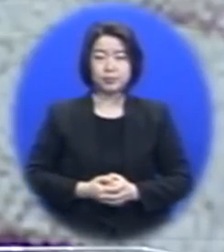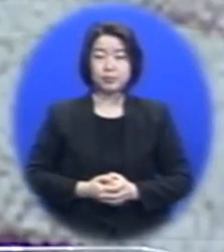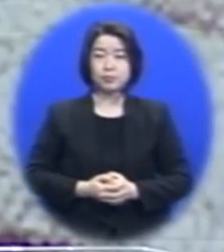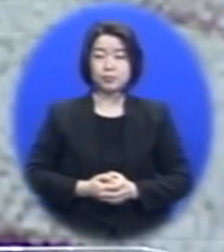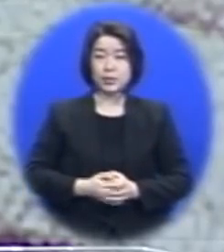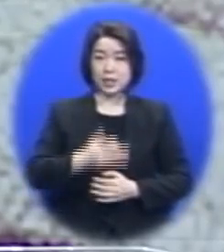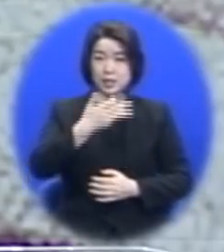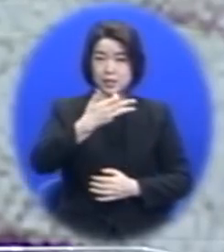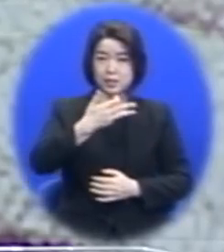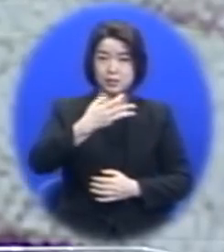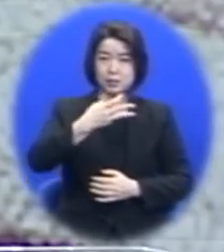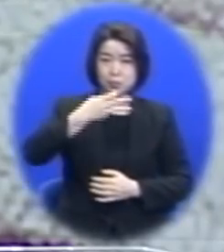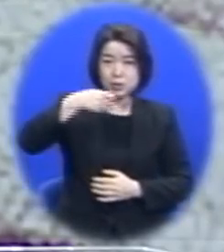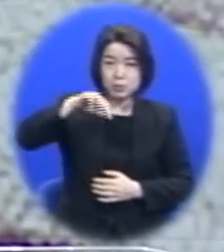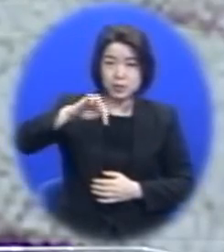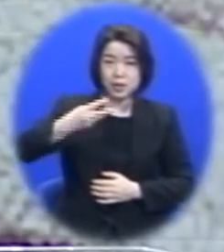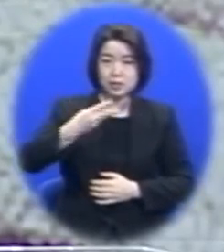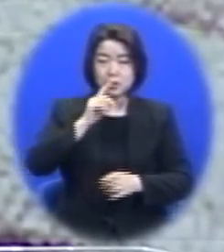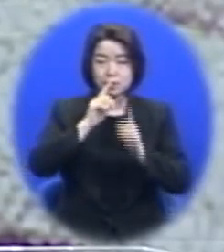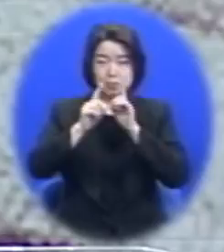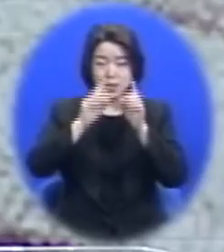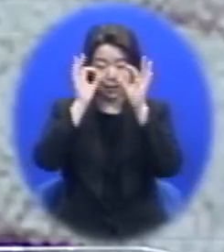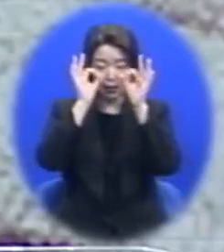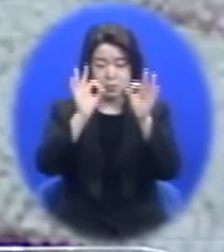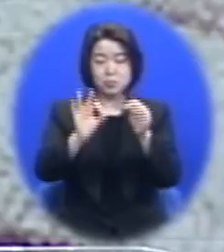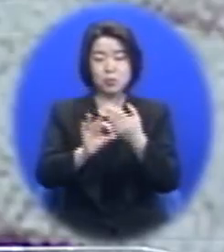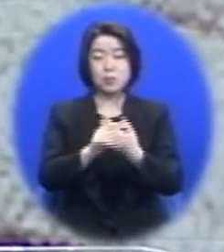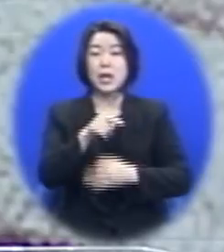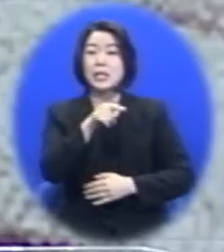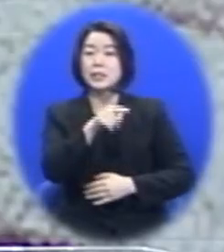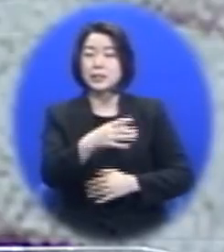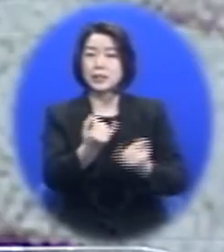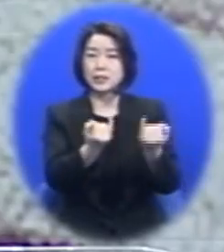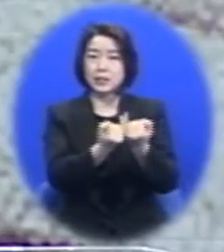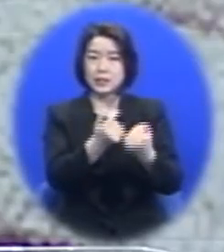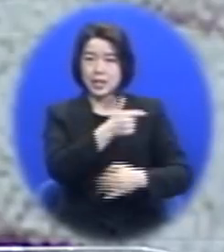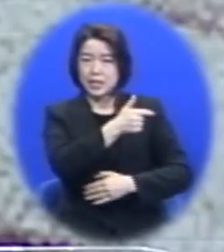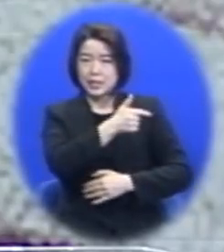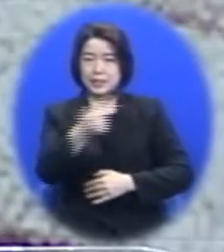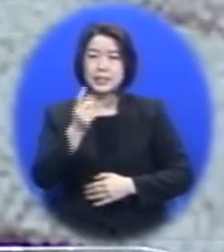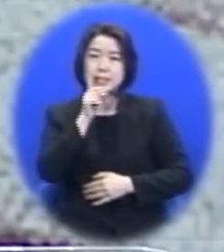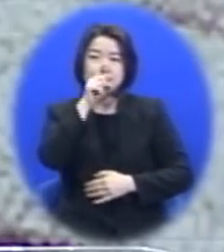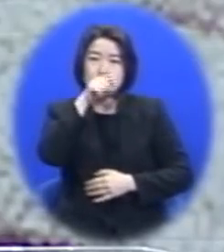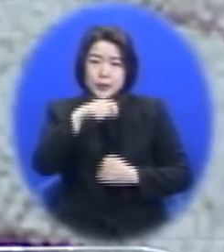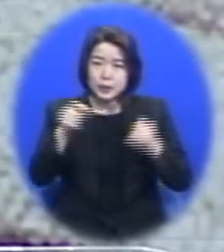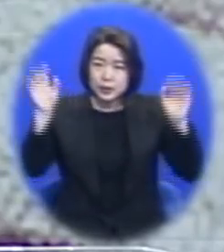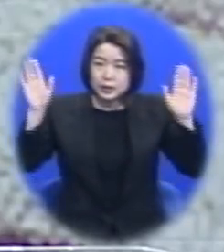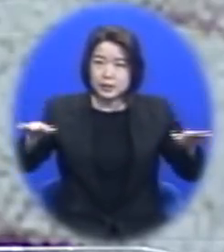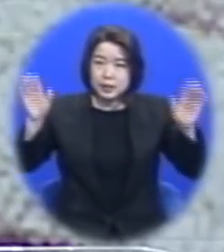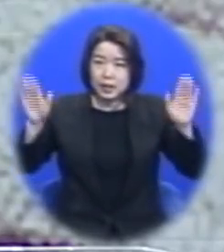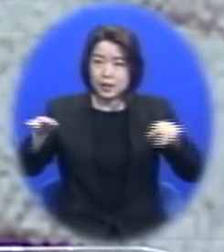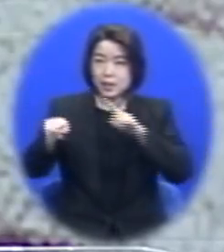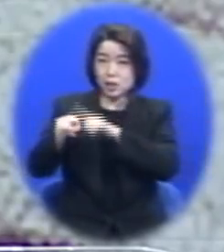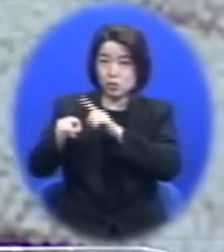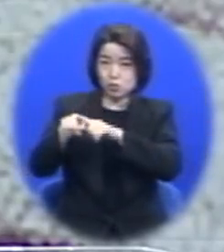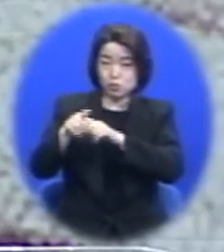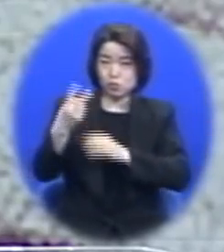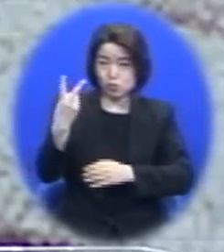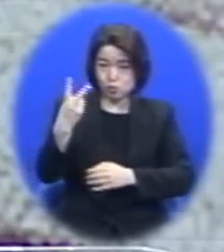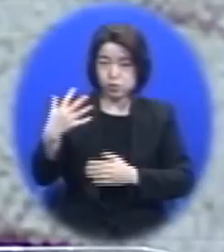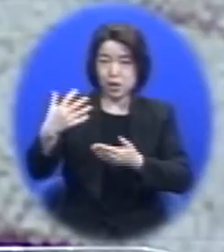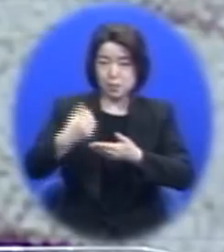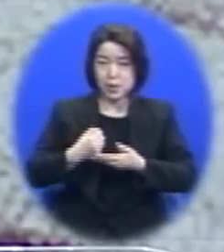14절 말씀에 보면 그 여자는 큰 독수리의 두 날개를 받아 가지고 광야에 있는